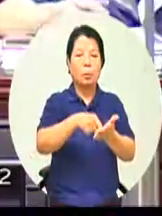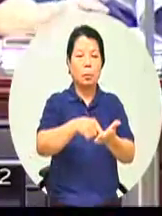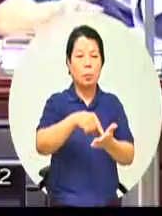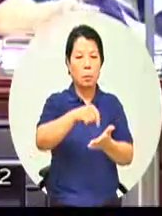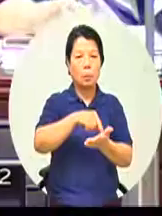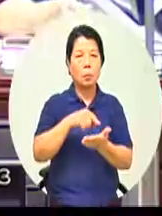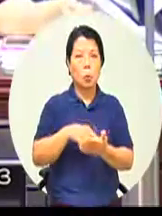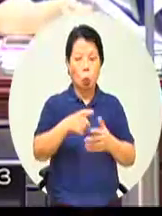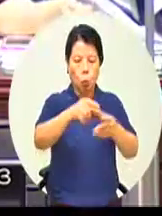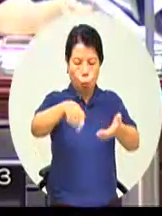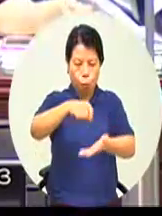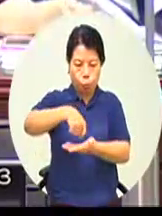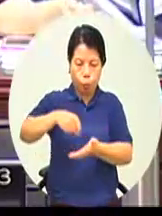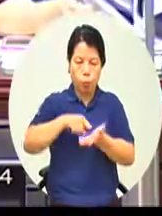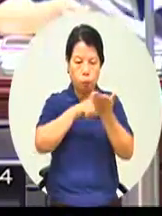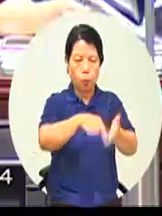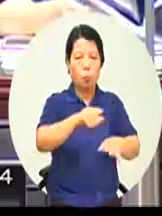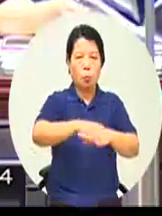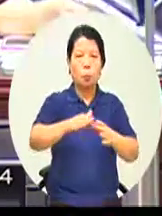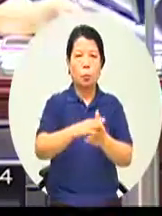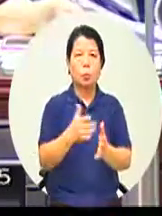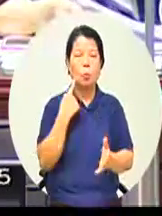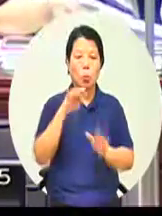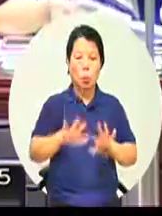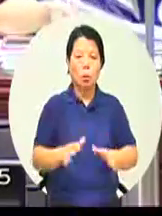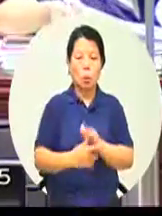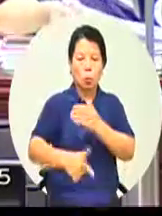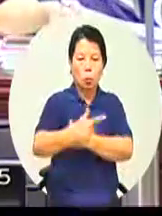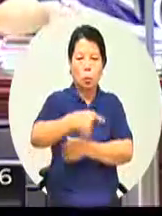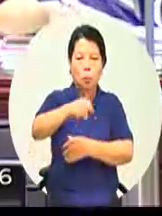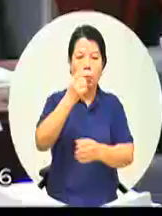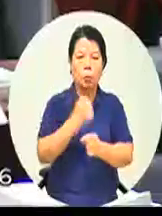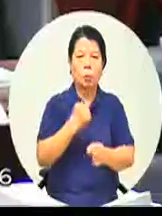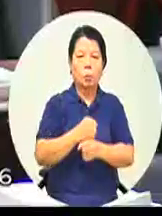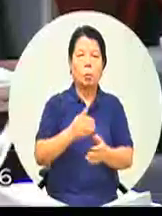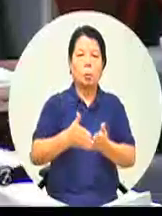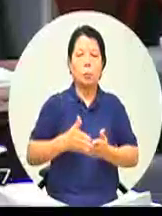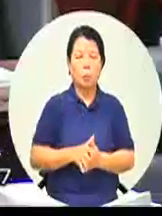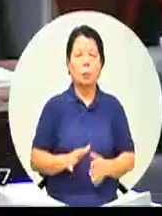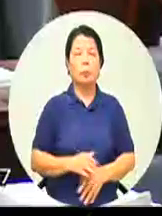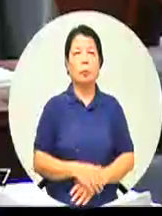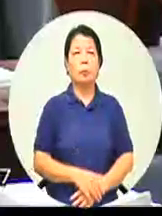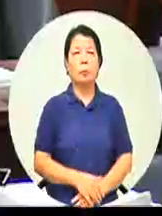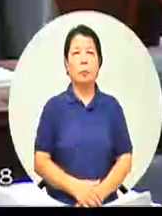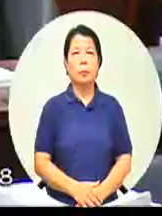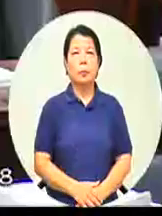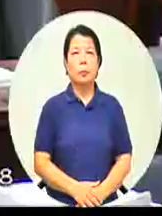进度后续怎么样？再跟本局汇报。 会加速进行。 好， 黄议员。 好，谢谢，请坐。